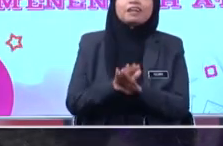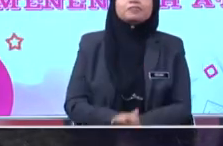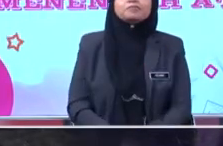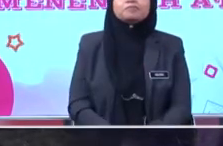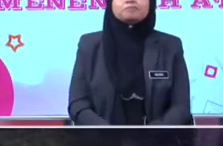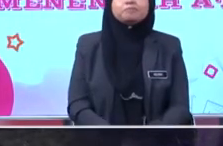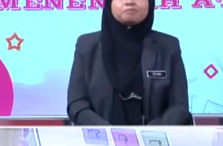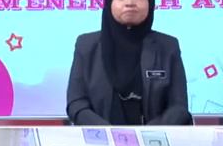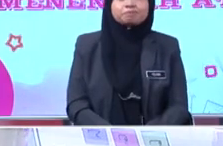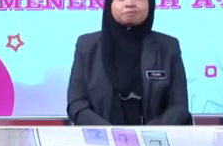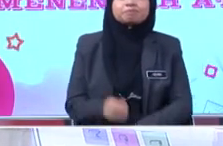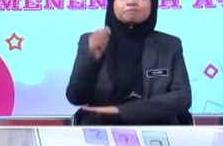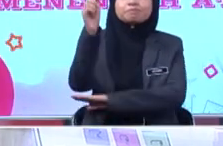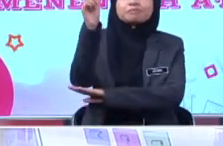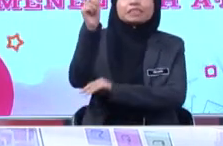beli